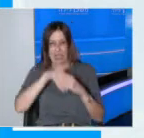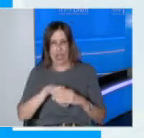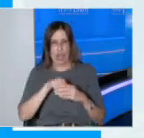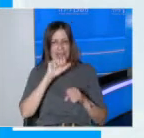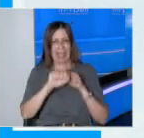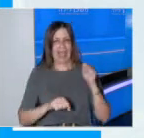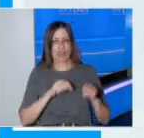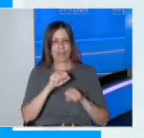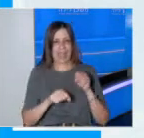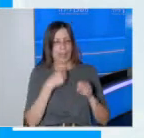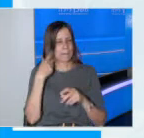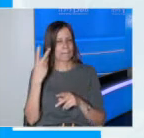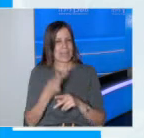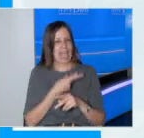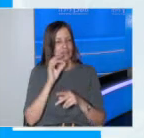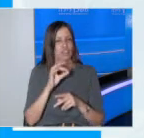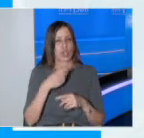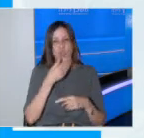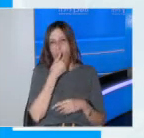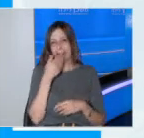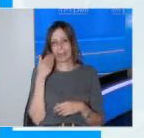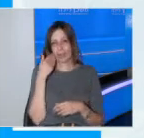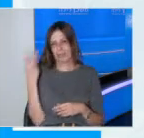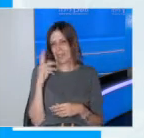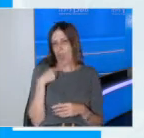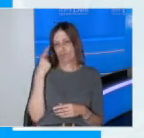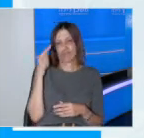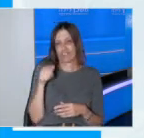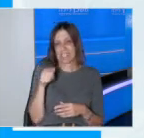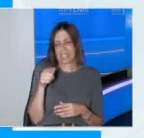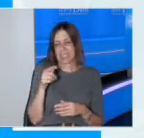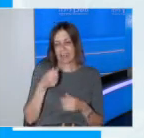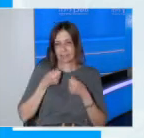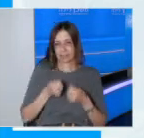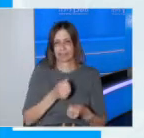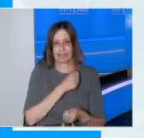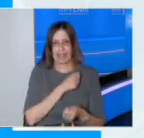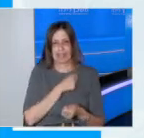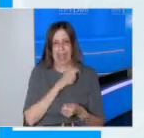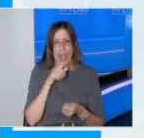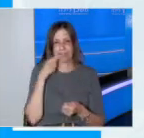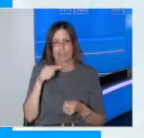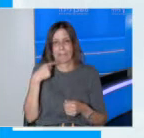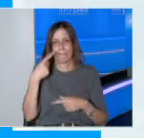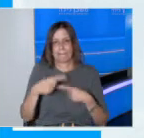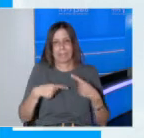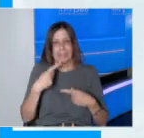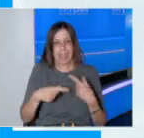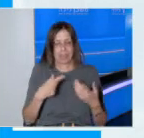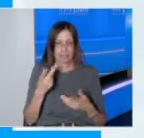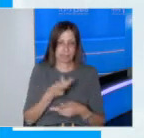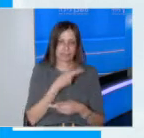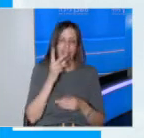רכיבה על אופניים כמנהג יום הכיפורים, ובטח לא חושבת שזאת הדתה, לא לציין את זה כמנהג. לפעמים